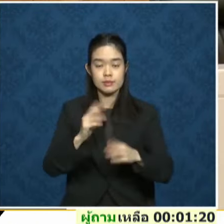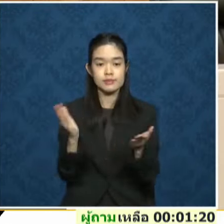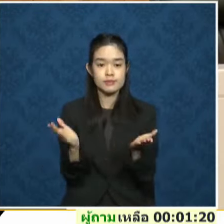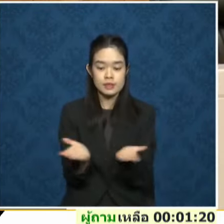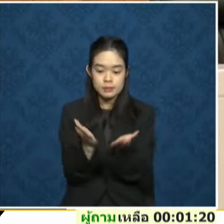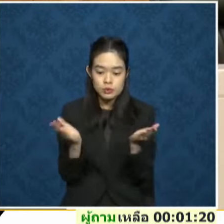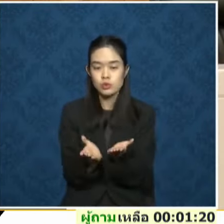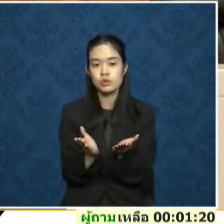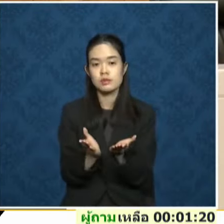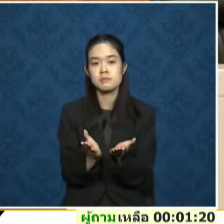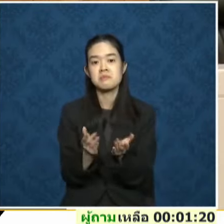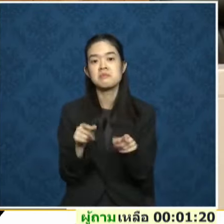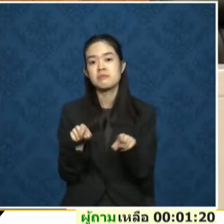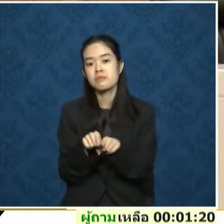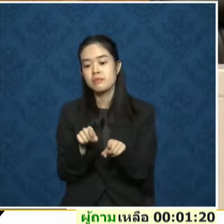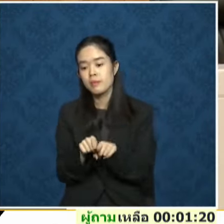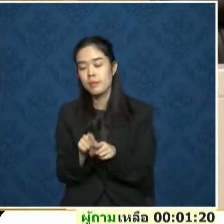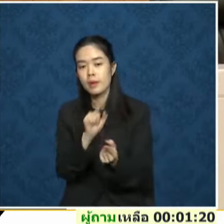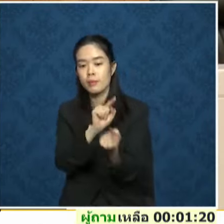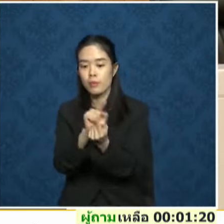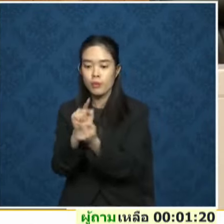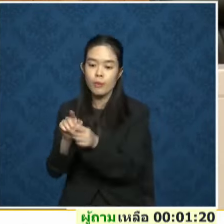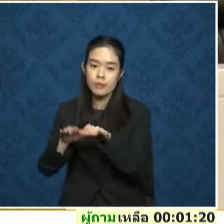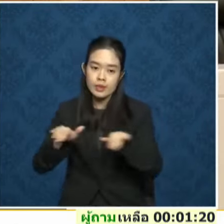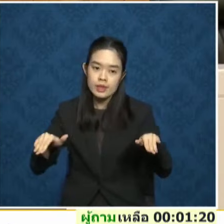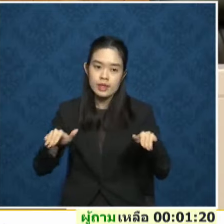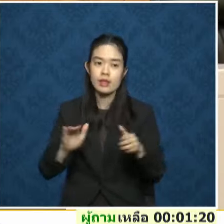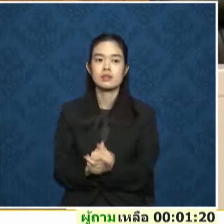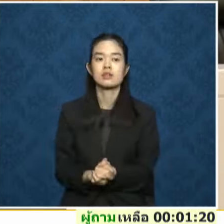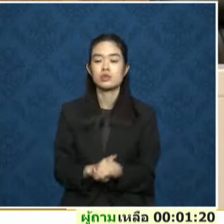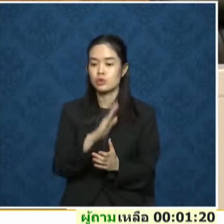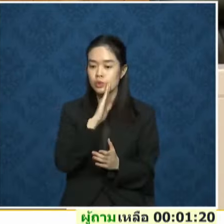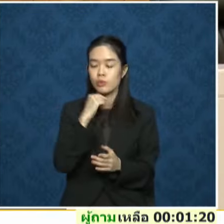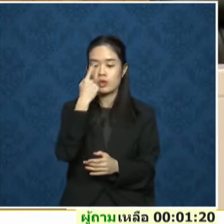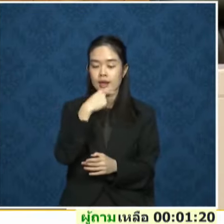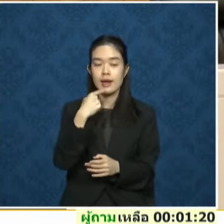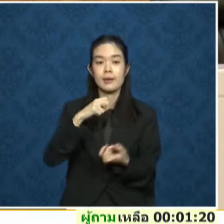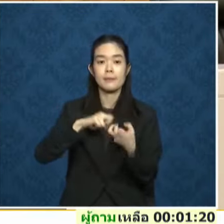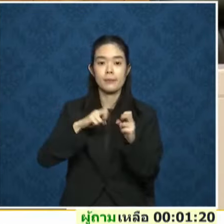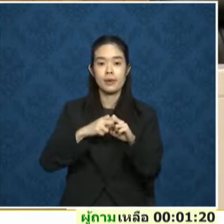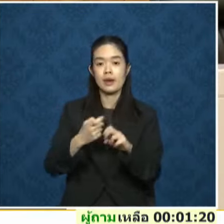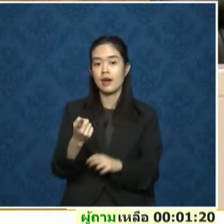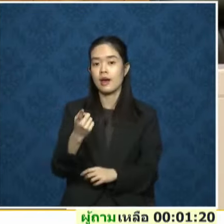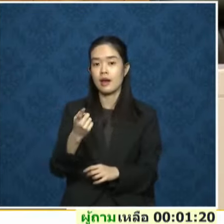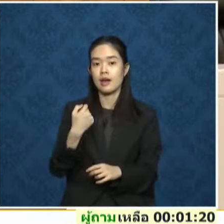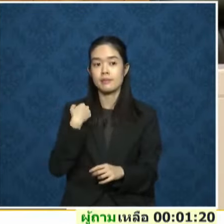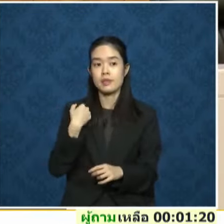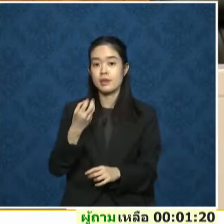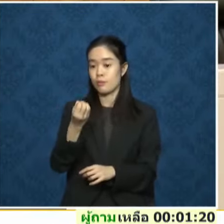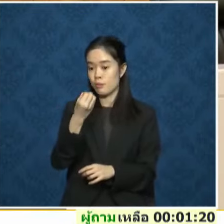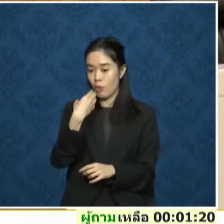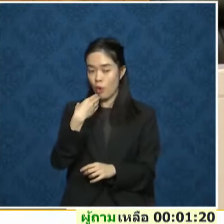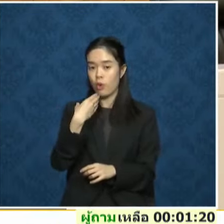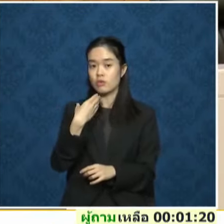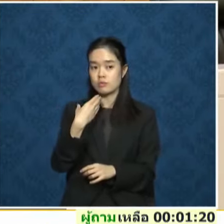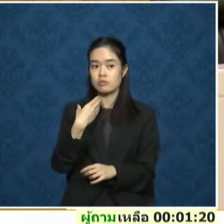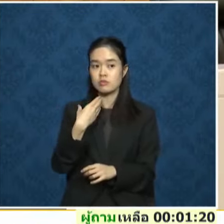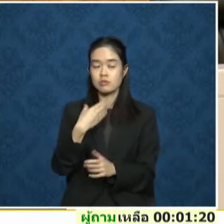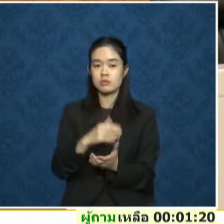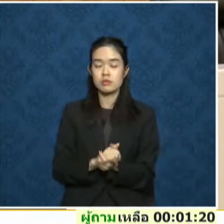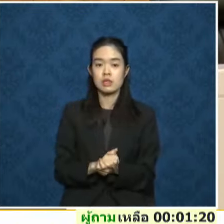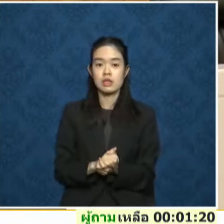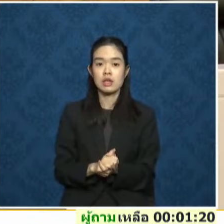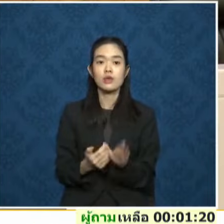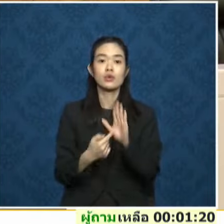ะเข้าพื้นที่โดยรวดเร็วหลังจากได้รับการแจ้งและการแจ้งเข้ามาไม่ว่าจะเป็นท